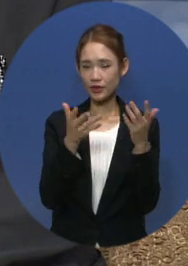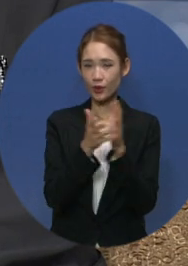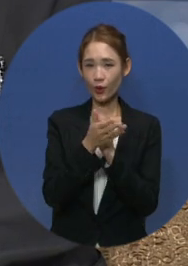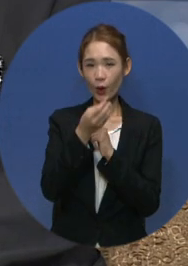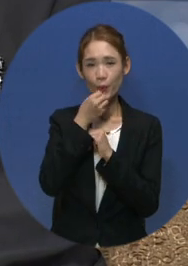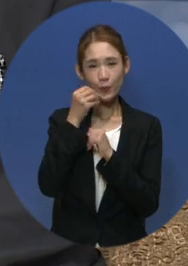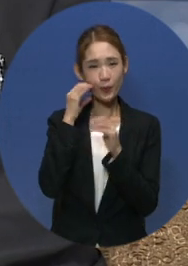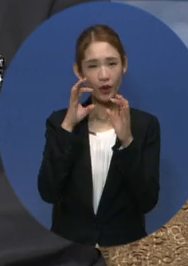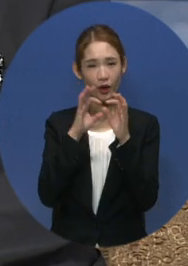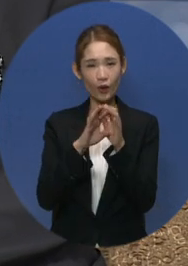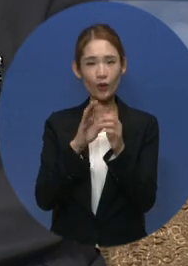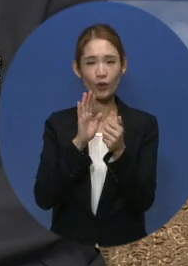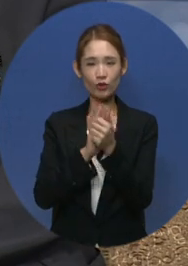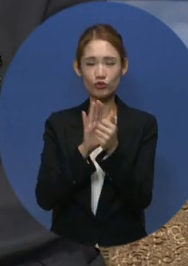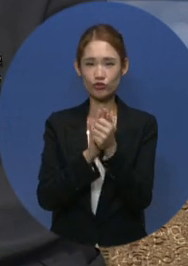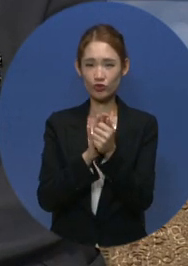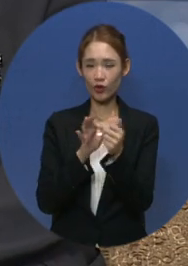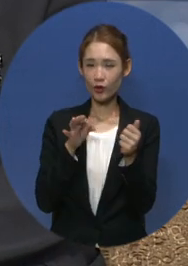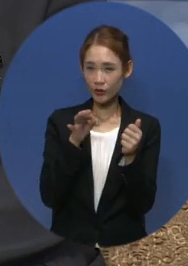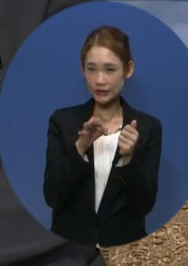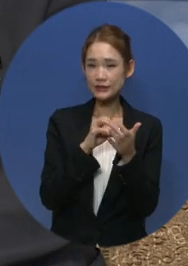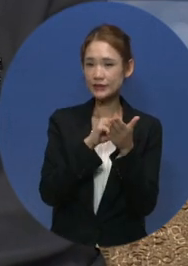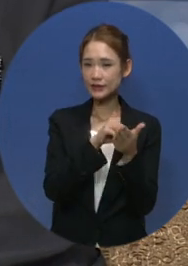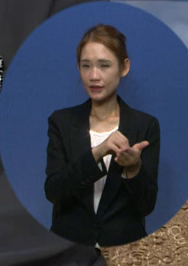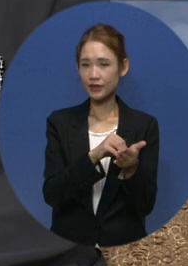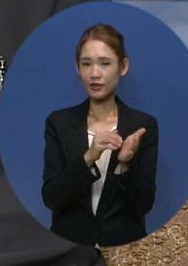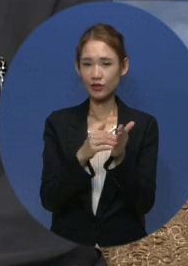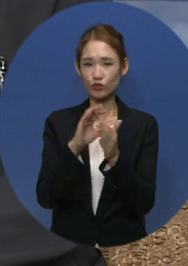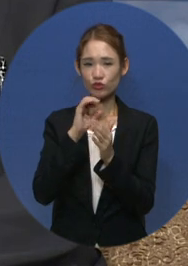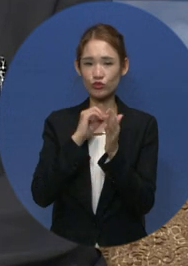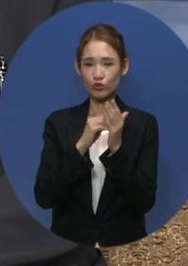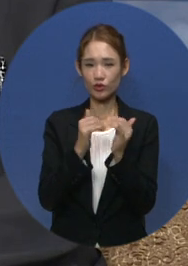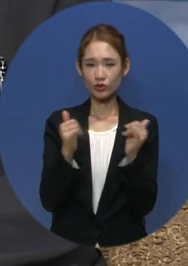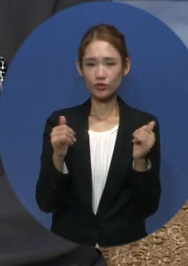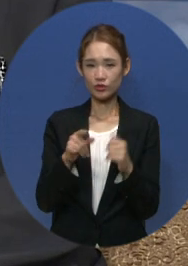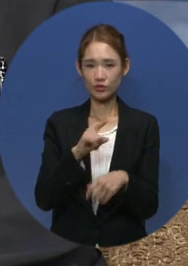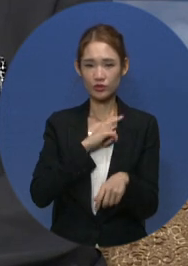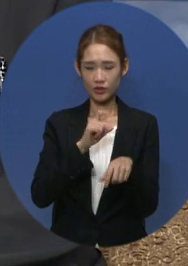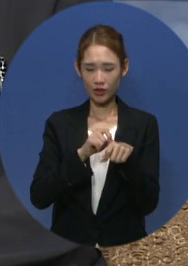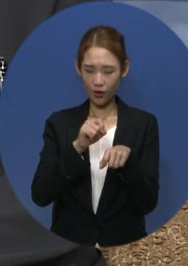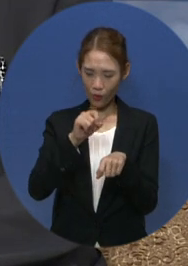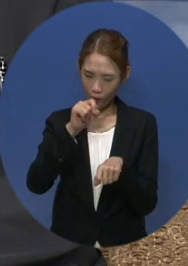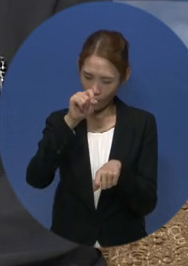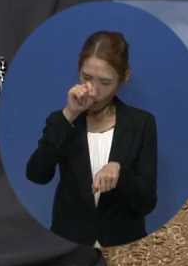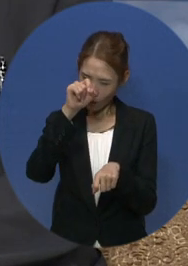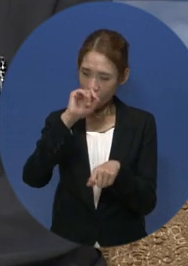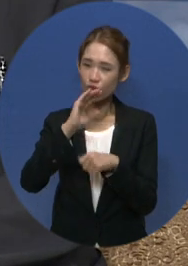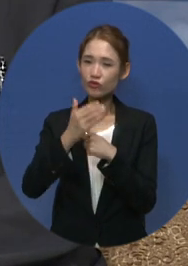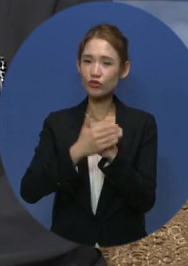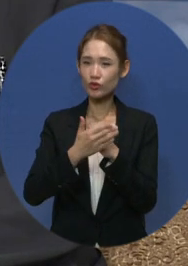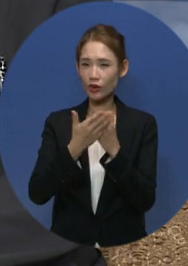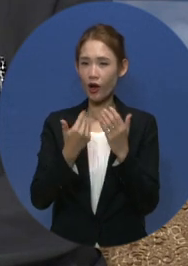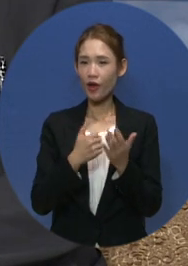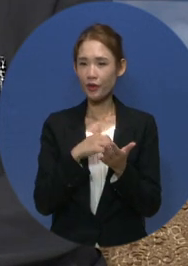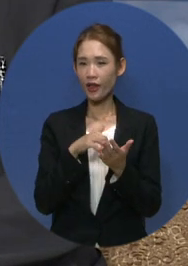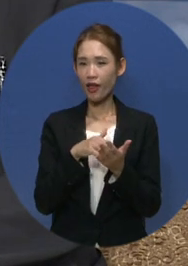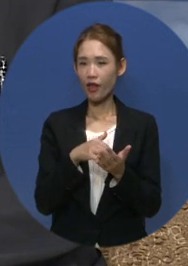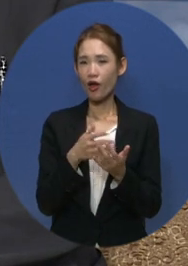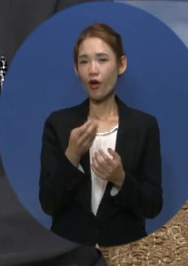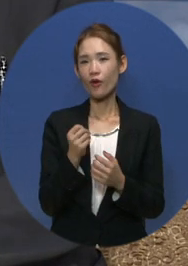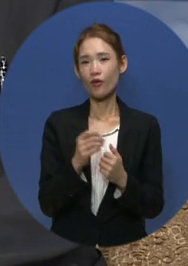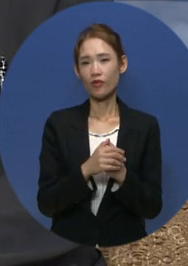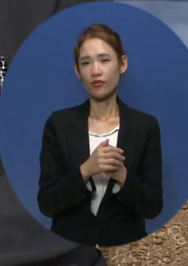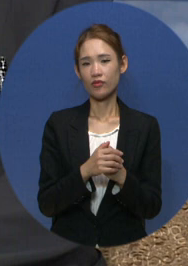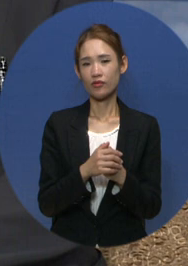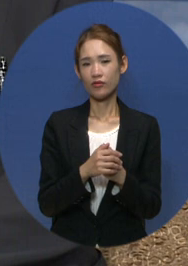후원 신청을 할 수가 네, 네. 있고. 그렇습니다. 네. 그러면 이 후원자분들 중에 가장 오래 후원을 해오신 분은 한 어느 정도? 지금